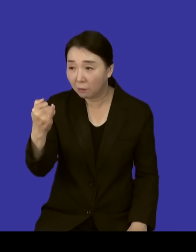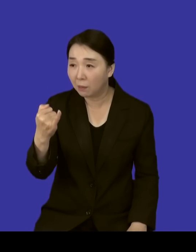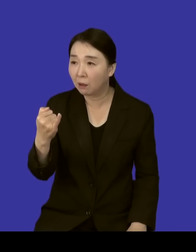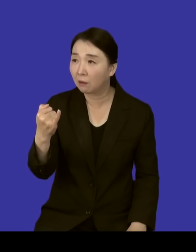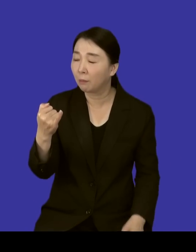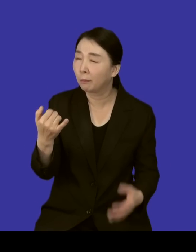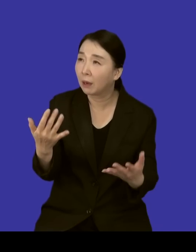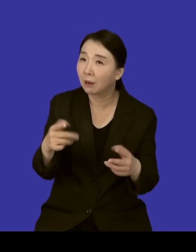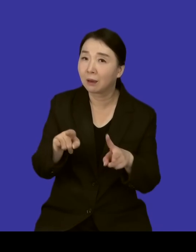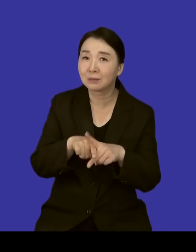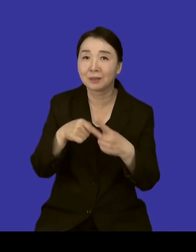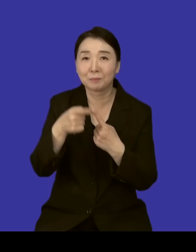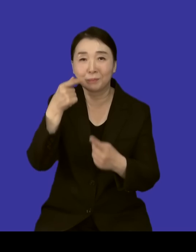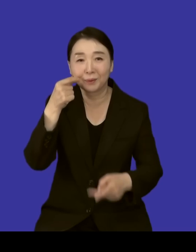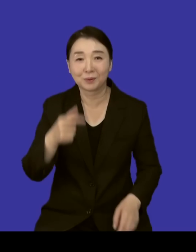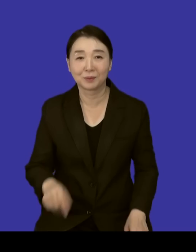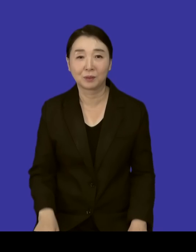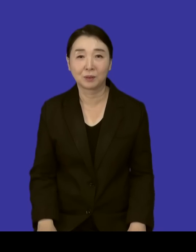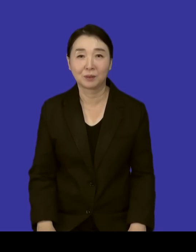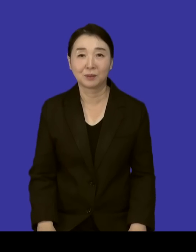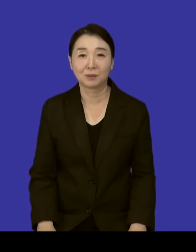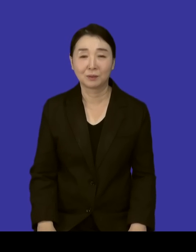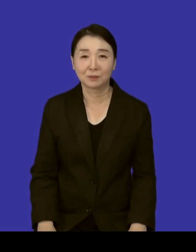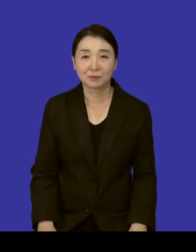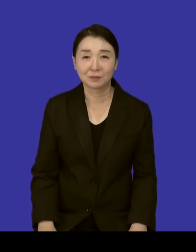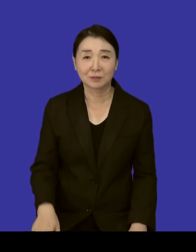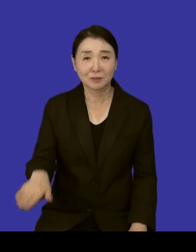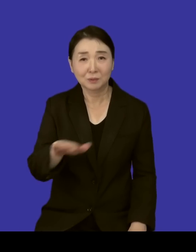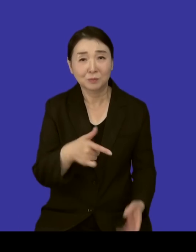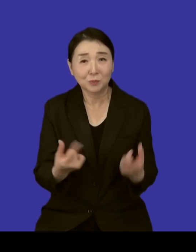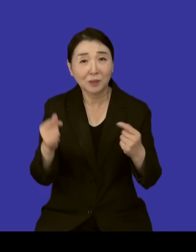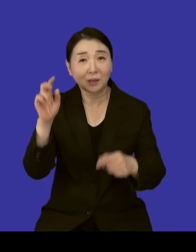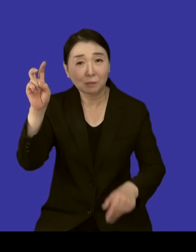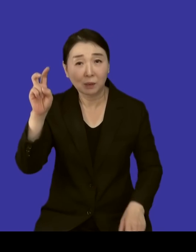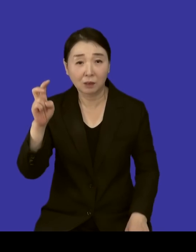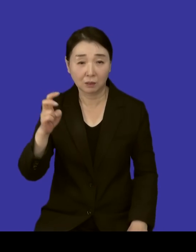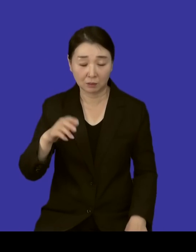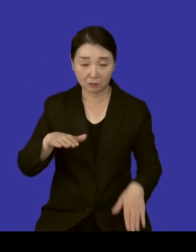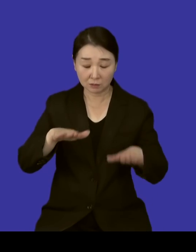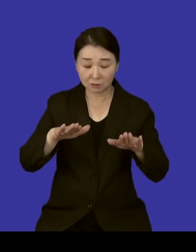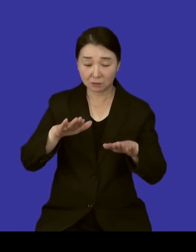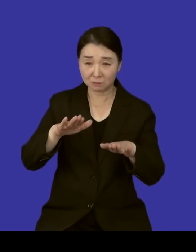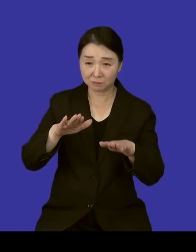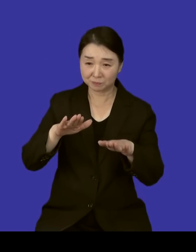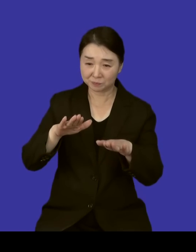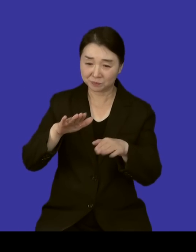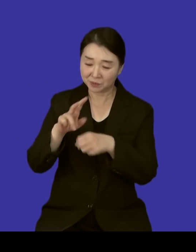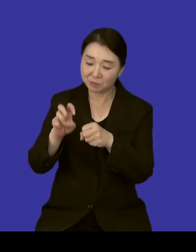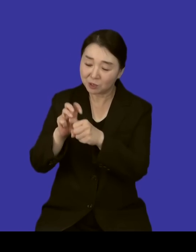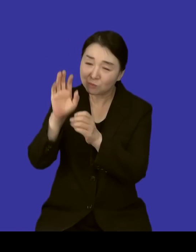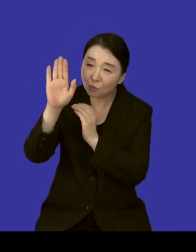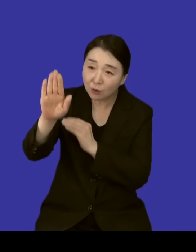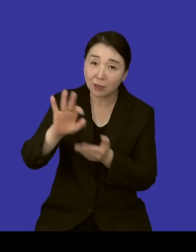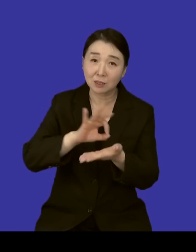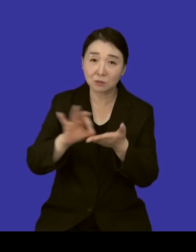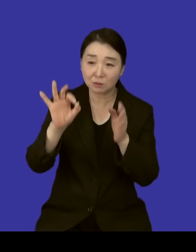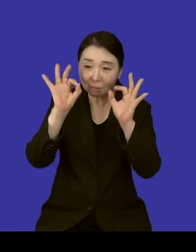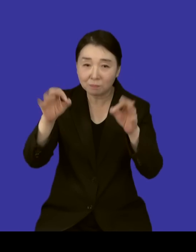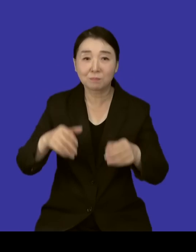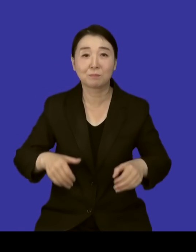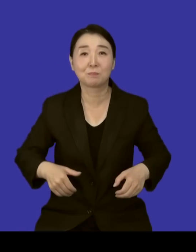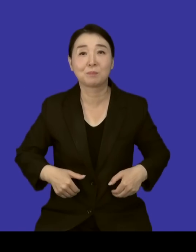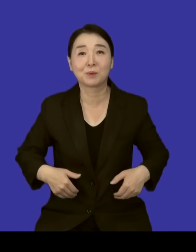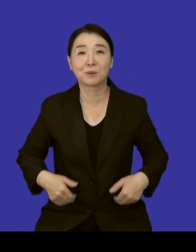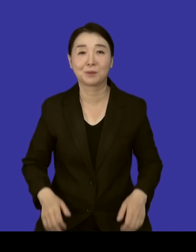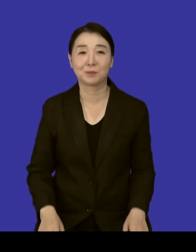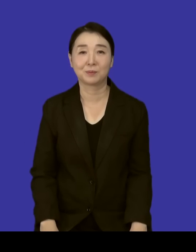엄마가 해석이 안 되는 거예요. 그러니까 지금 모두가 그럴 것 같아요. 지금 몇십 년 후에 이렇게 쓰여질 걸 봐야 되는데